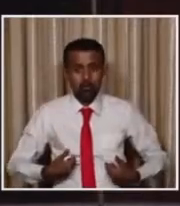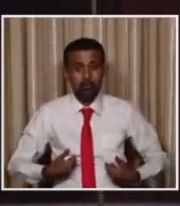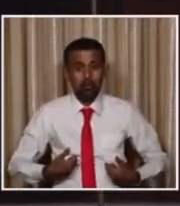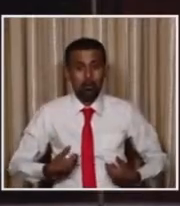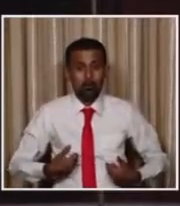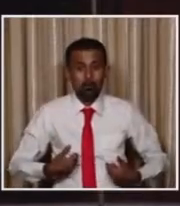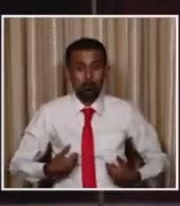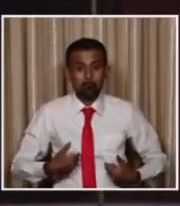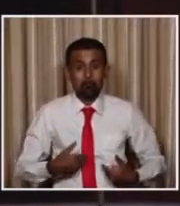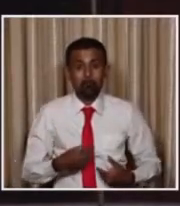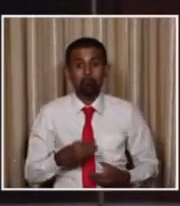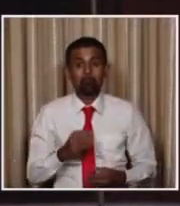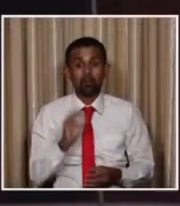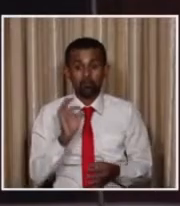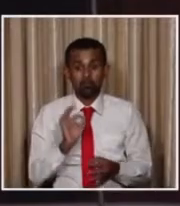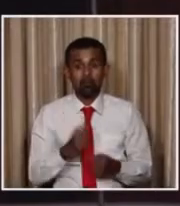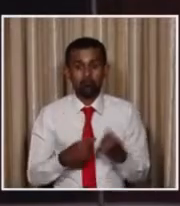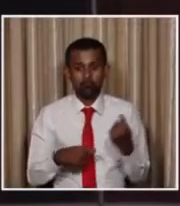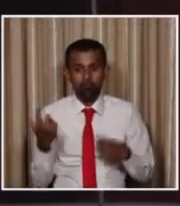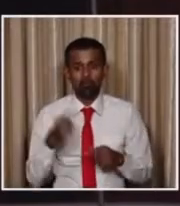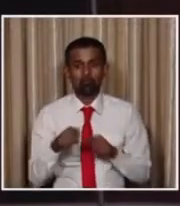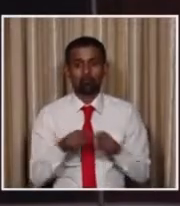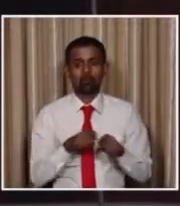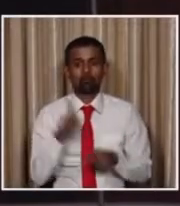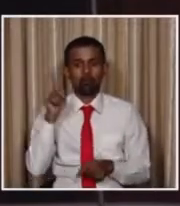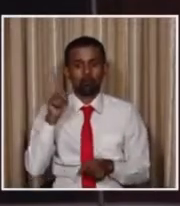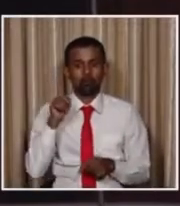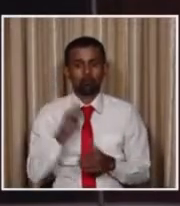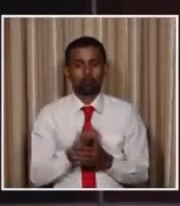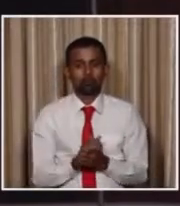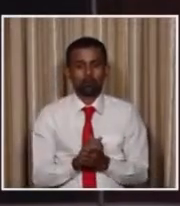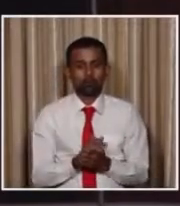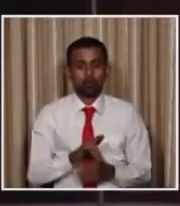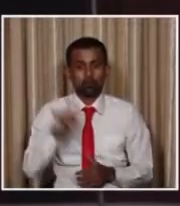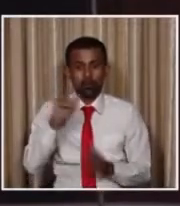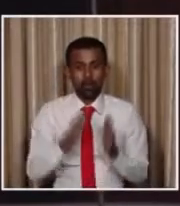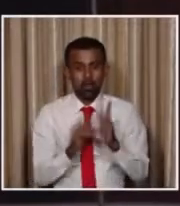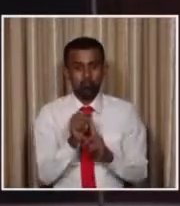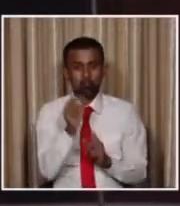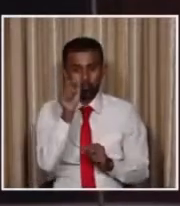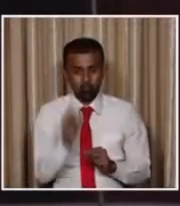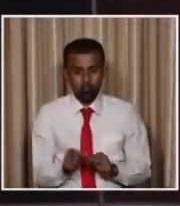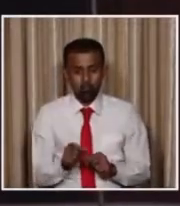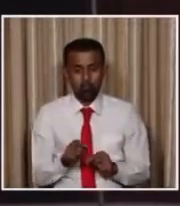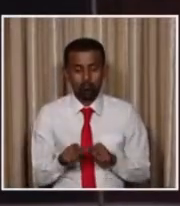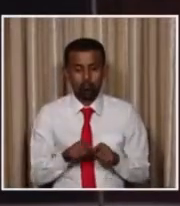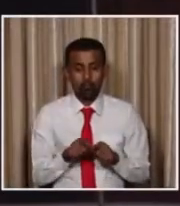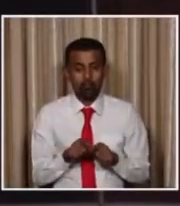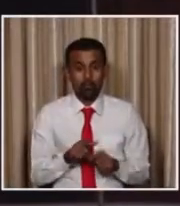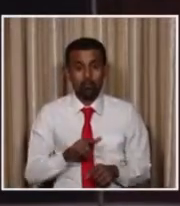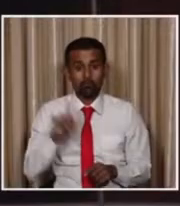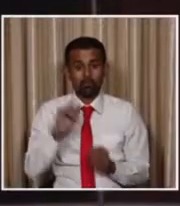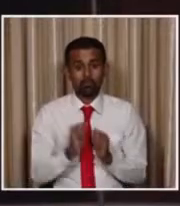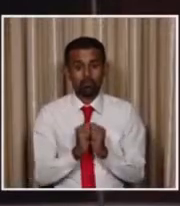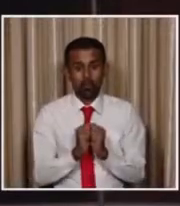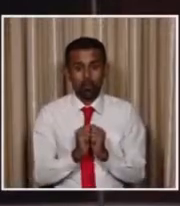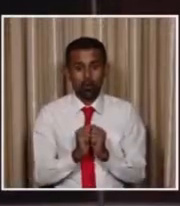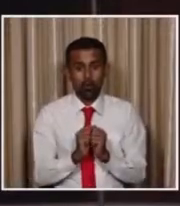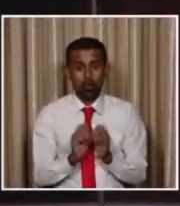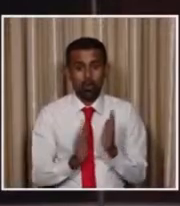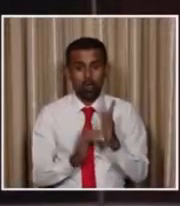ඒ මලමිනියත් කන වෘක්‍ය බවට මෙයා පත් වෙලා තිබෙනවා ඒ නිසා මම විදේශ අමාත්‍යතුමාට ඒ වගේම තමයි විදේශ රැකියා